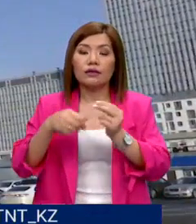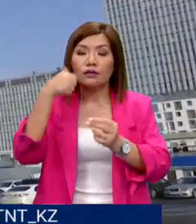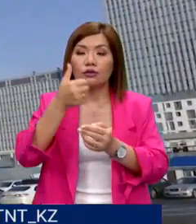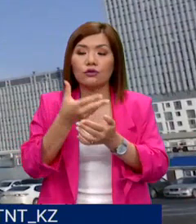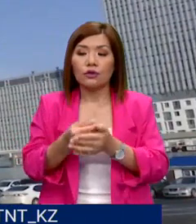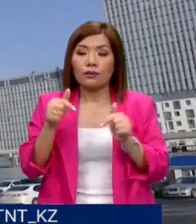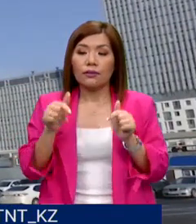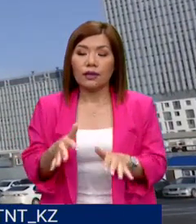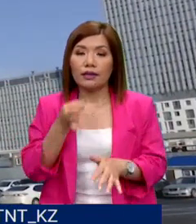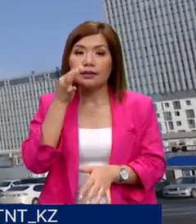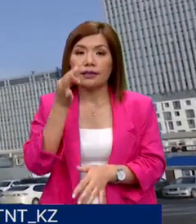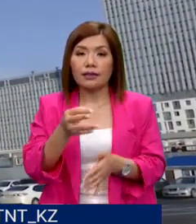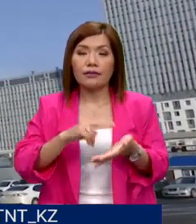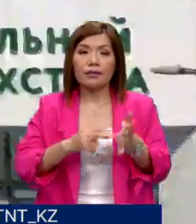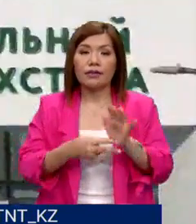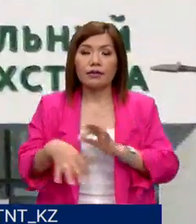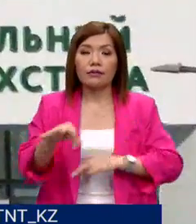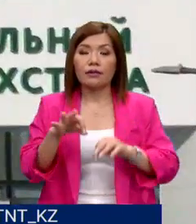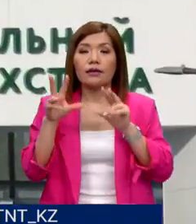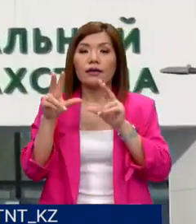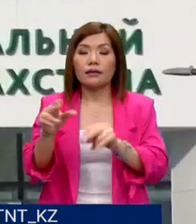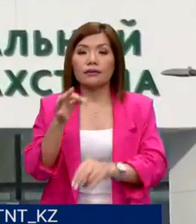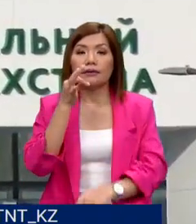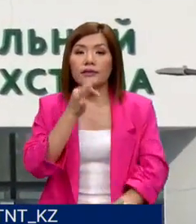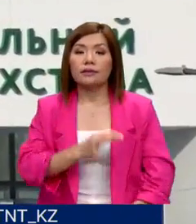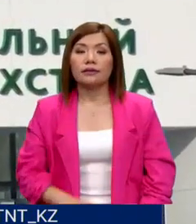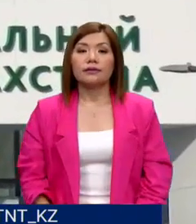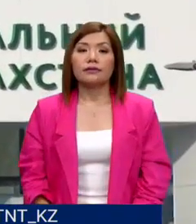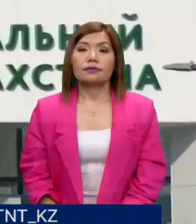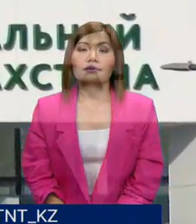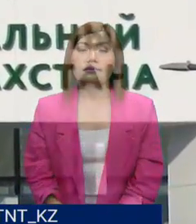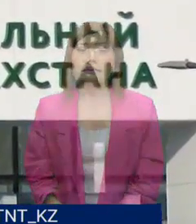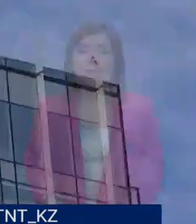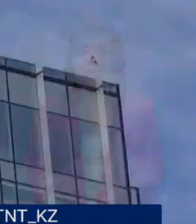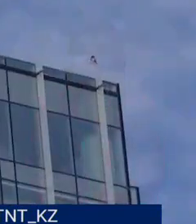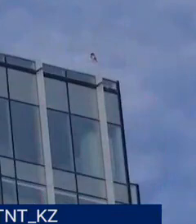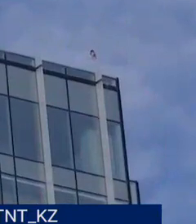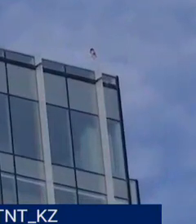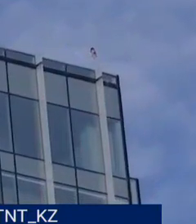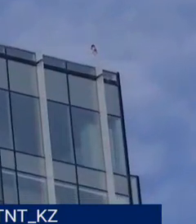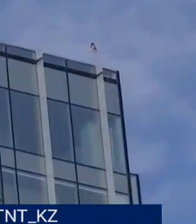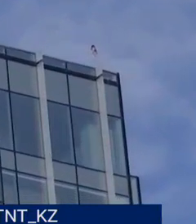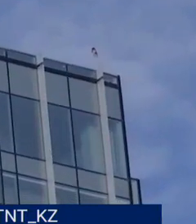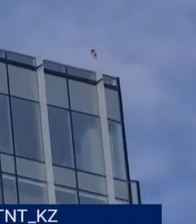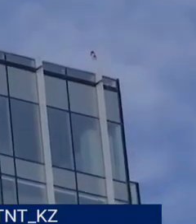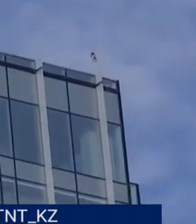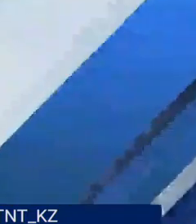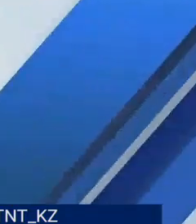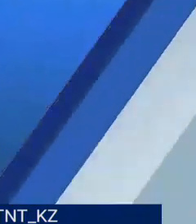ұсынып, платформасын сынақтан өткізуге уәде берді. Жәния Әбдібек, Нұрбол Тазабеков, Атамекен, Бизнес арнасы.